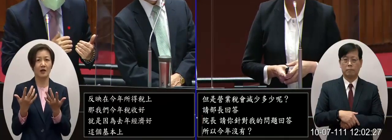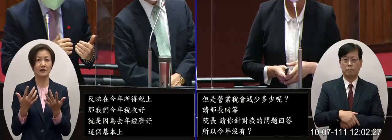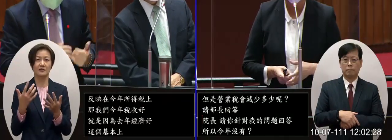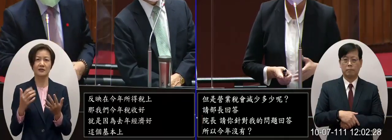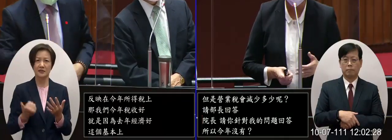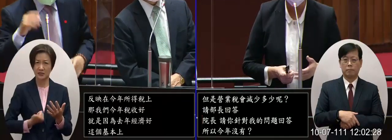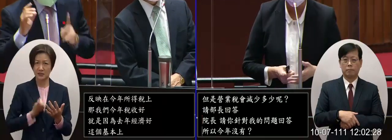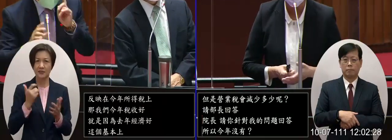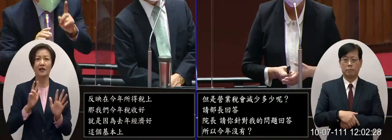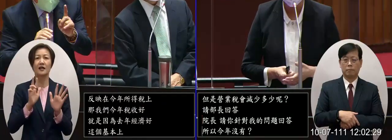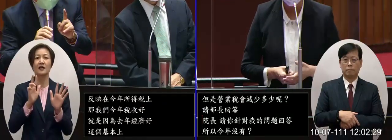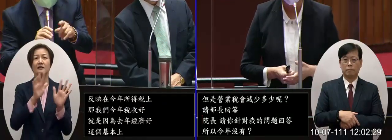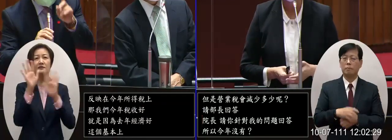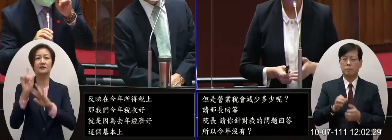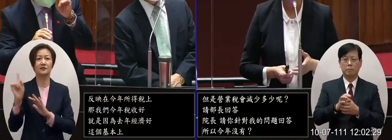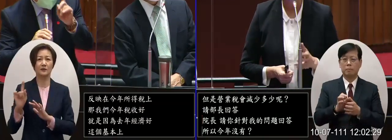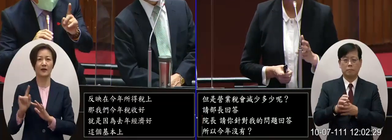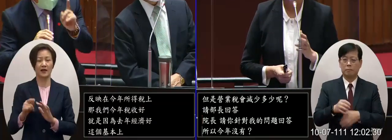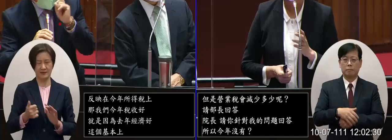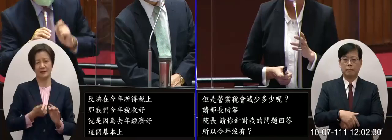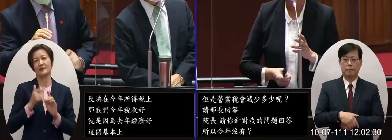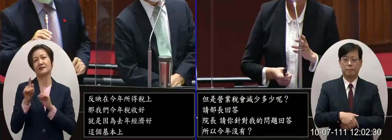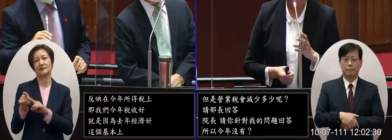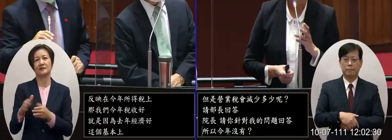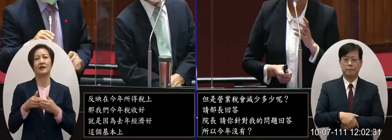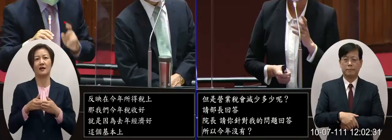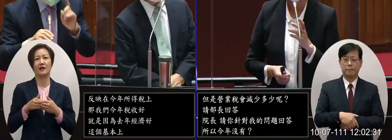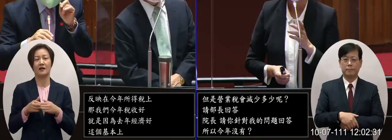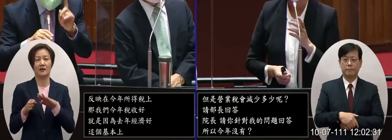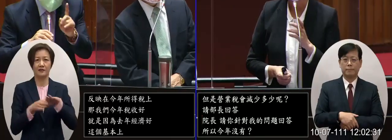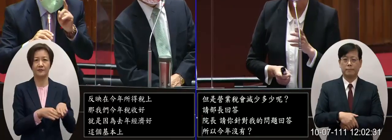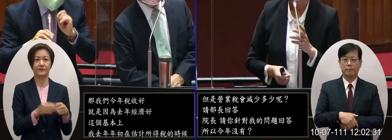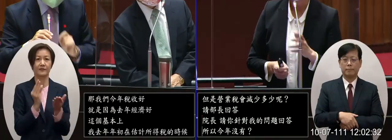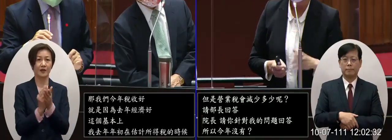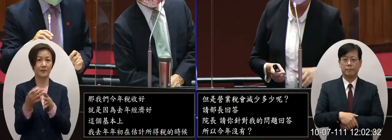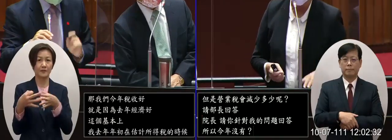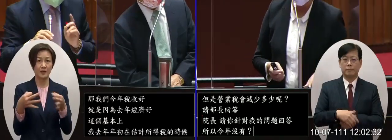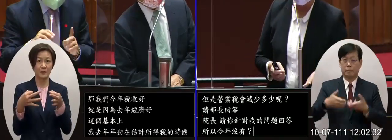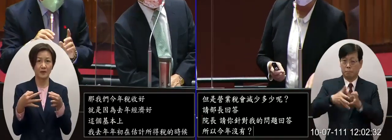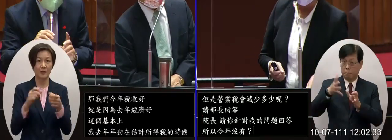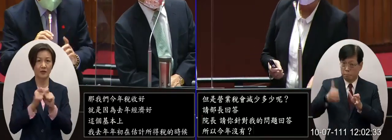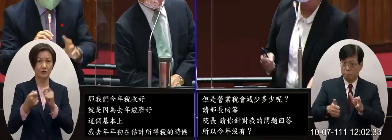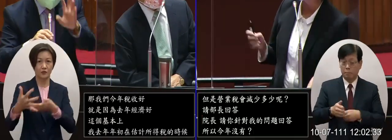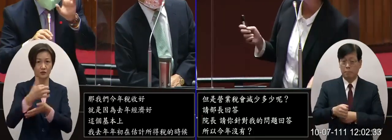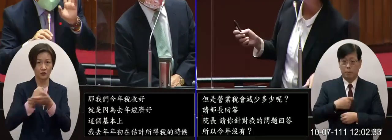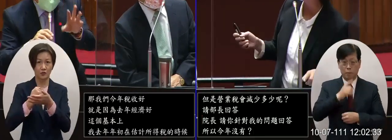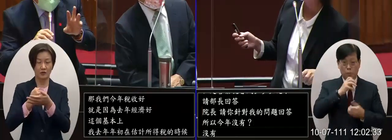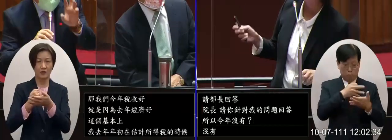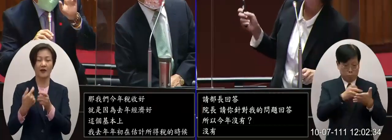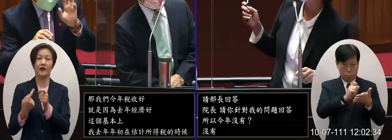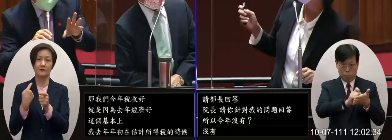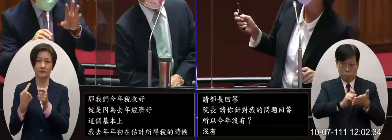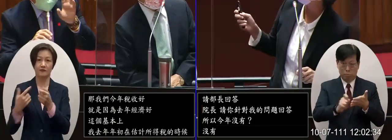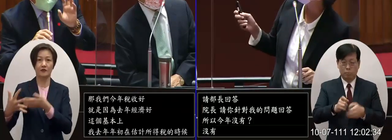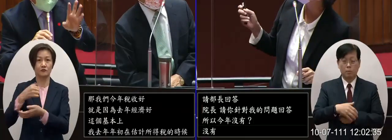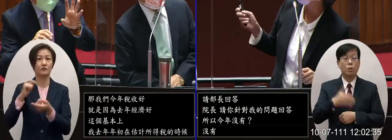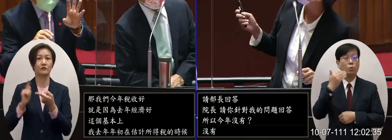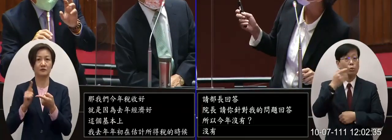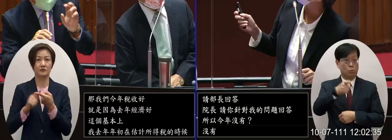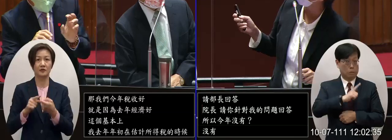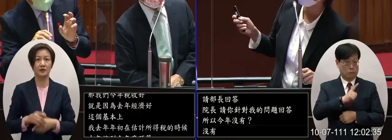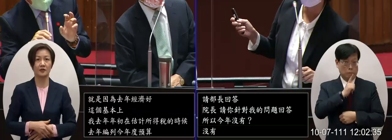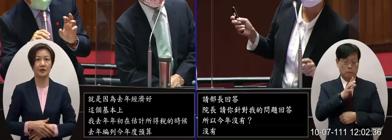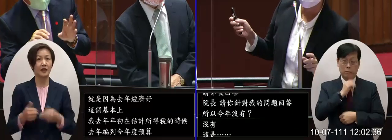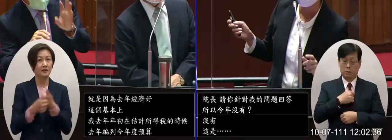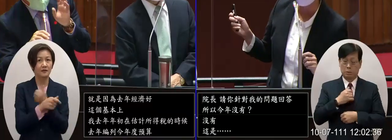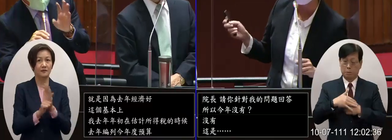怎么样一个情况。 这个 第二个证交税，证交税去年收的很多，没错，但是证交税反映的是经